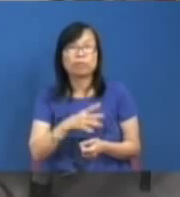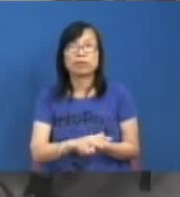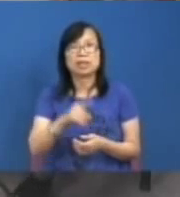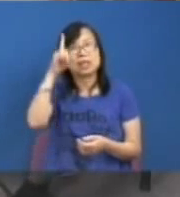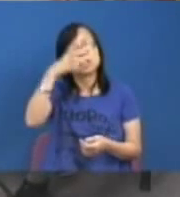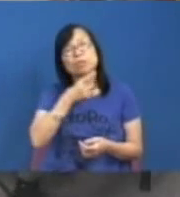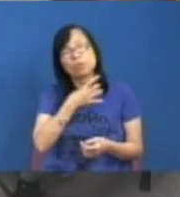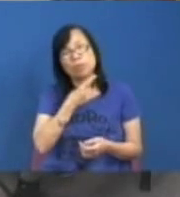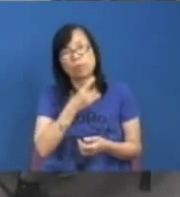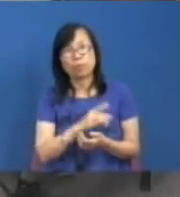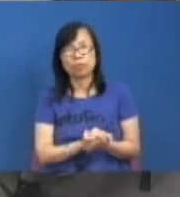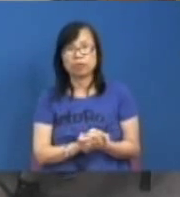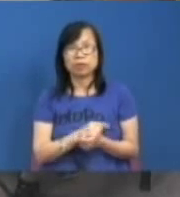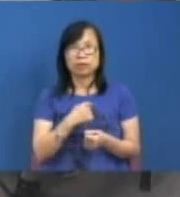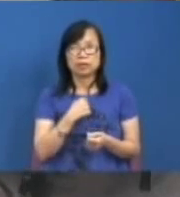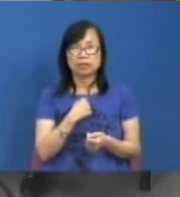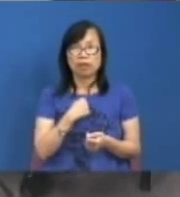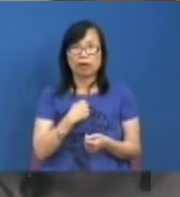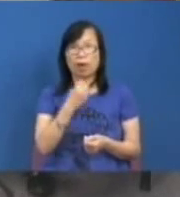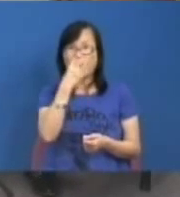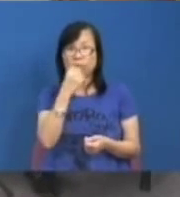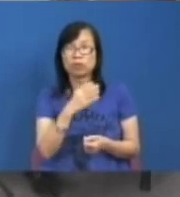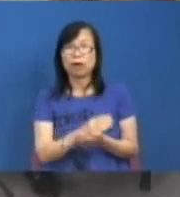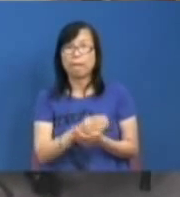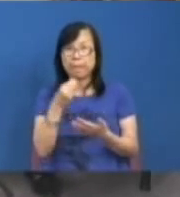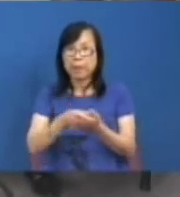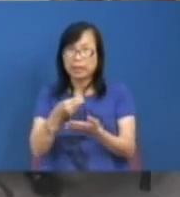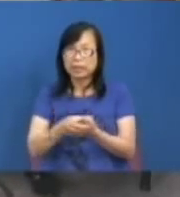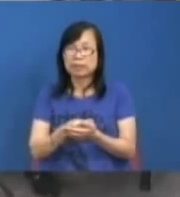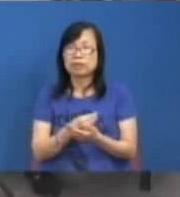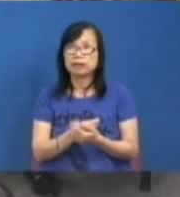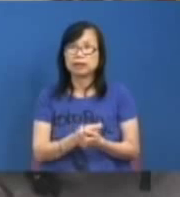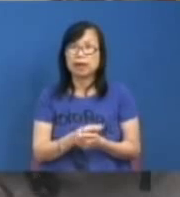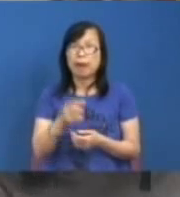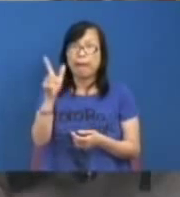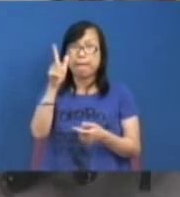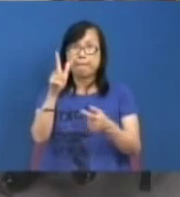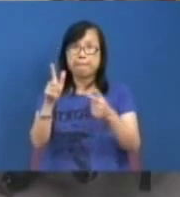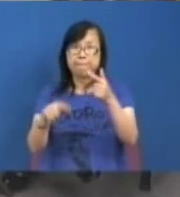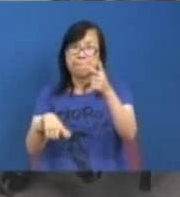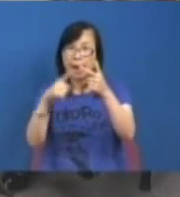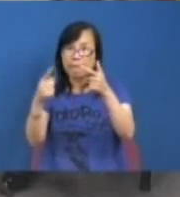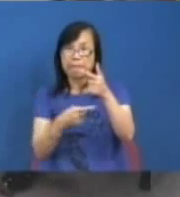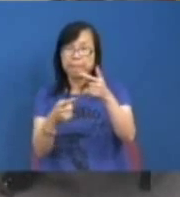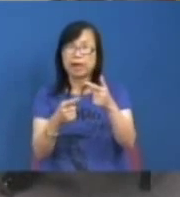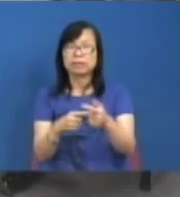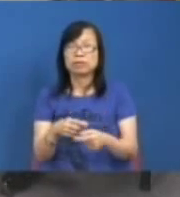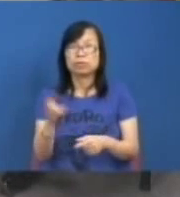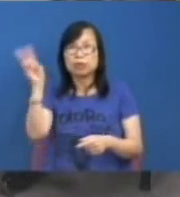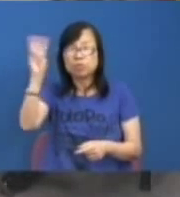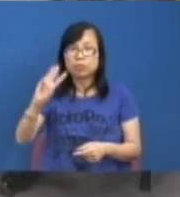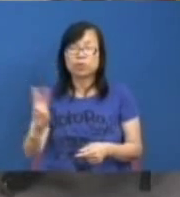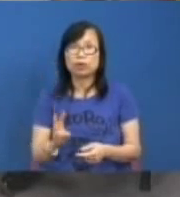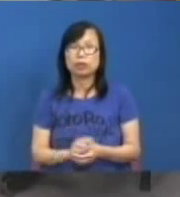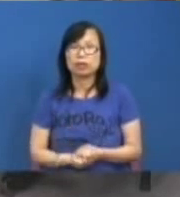嘅情況底下，咁我哋而家咧香港咧係買緊8万吨嘅東江水，咁所以喺呢個情